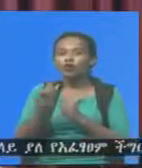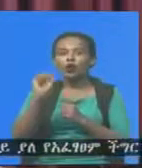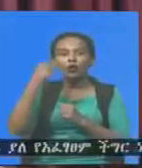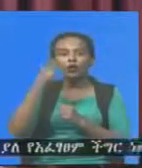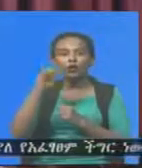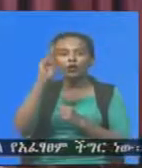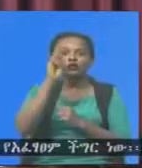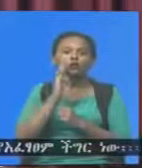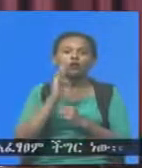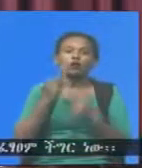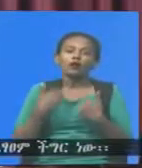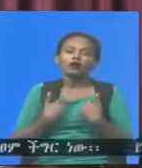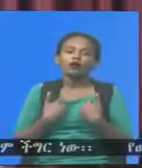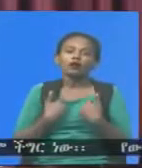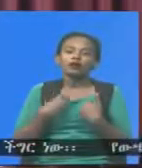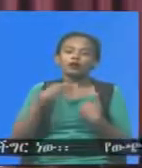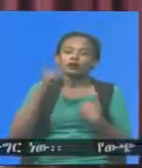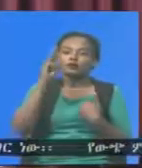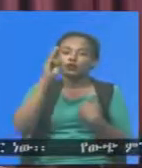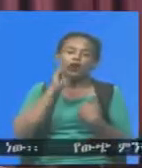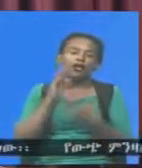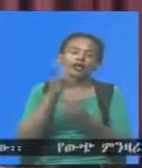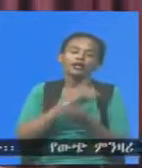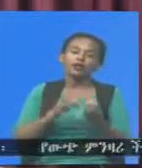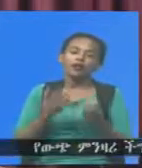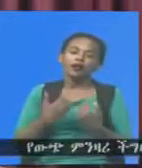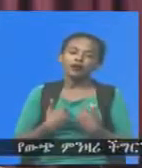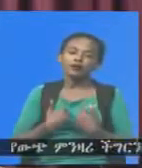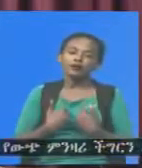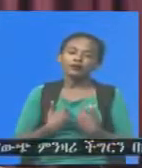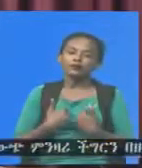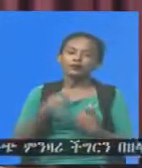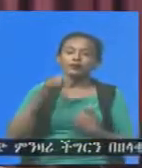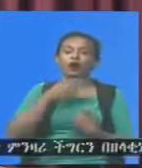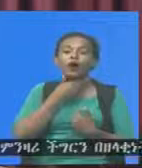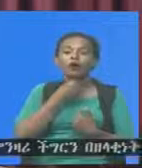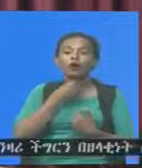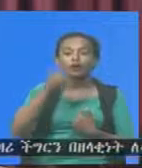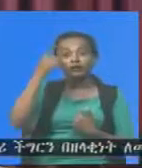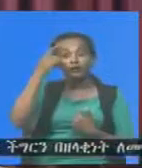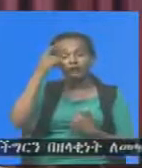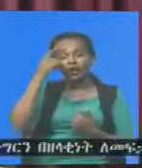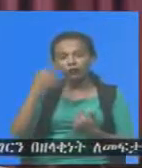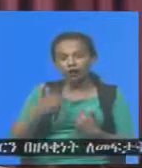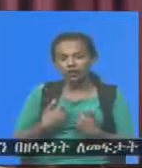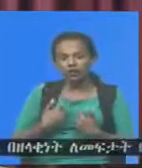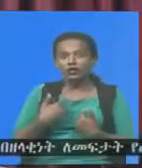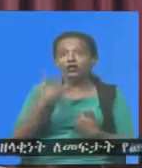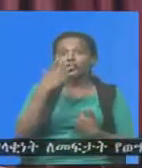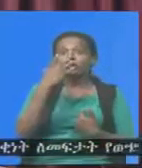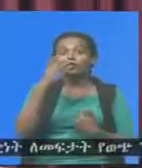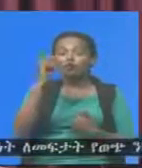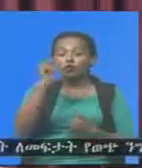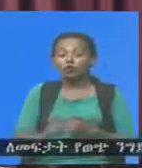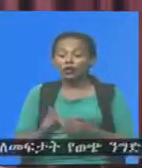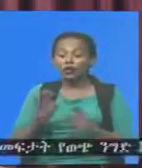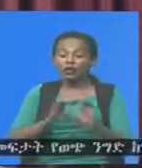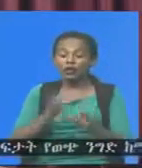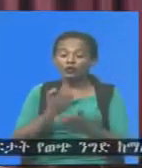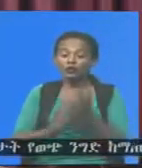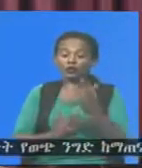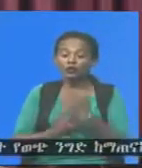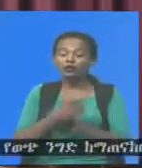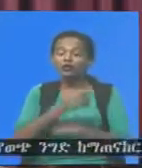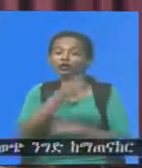አለ፣ ሶማሊም አለ፣ ሶማሌ ክልል፣ አማራና ትግራይም አለ። ደቡብ ላይ የምናደርገው ውይይት ሌላ